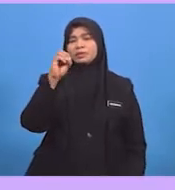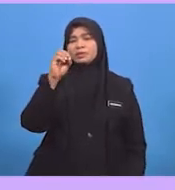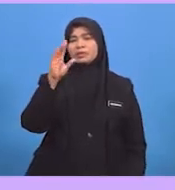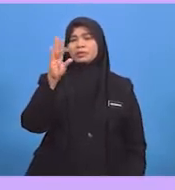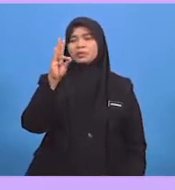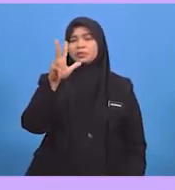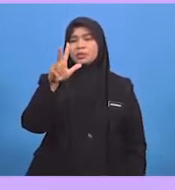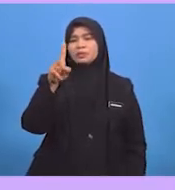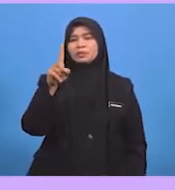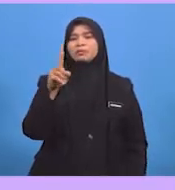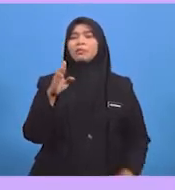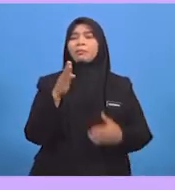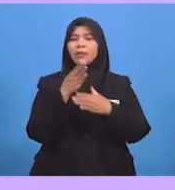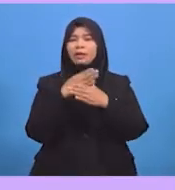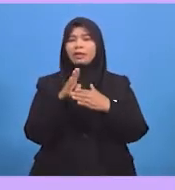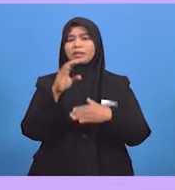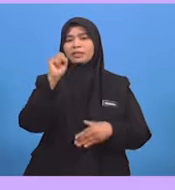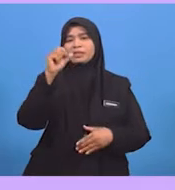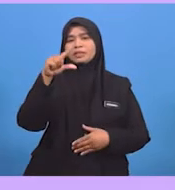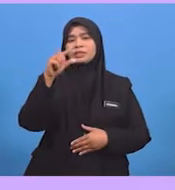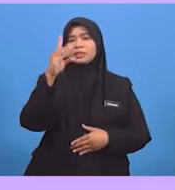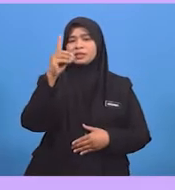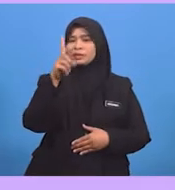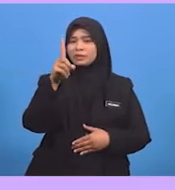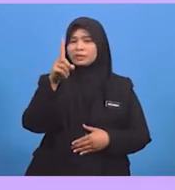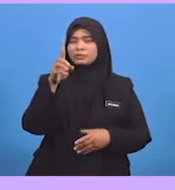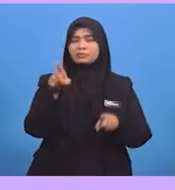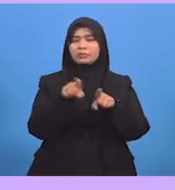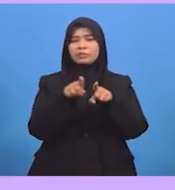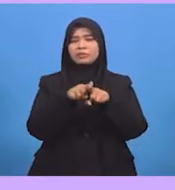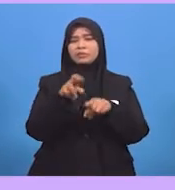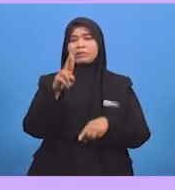RM3.0731 bahagi SGD 1 sama dengan